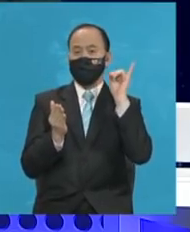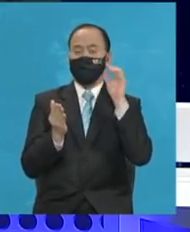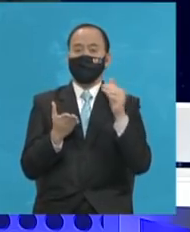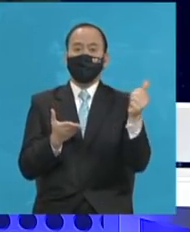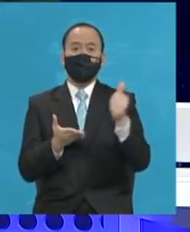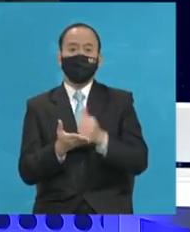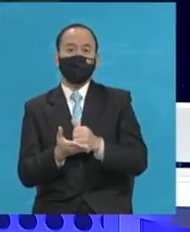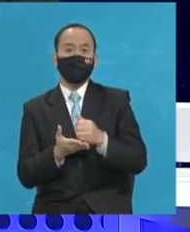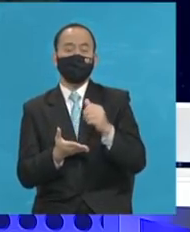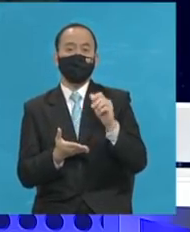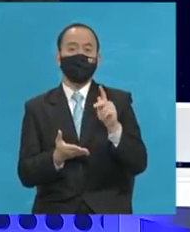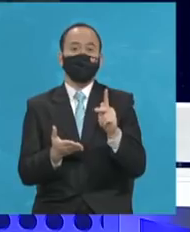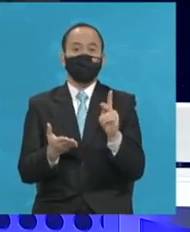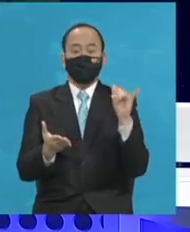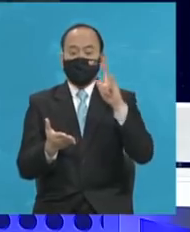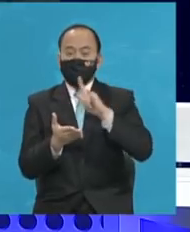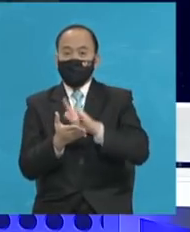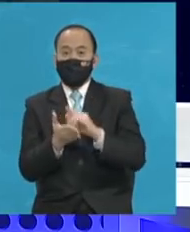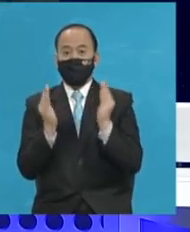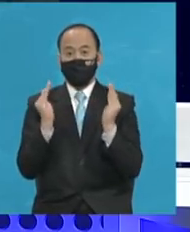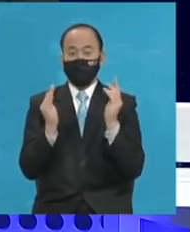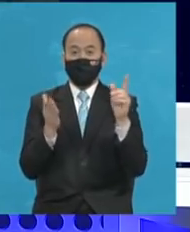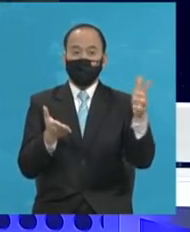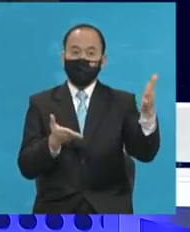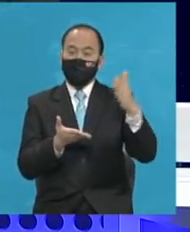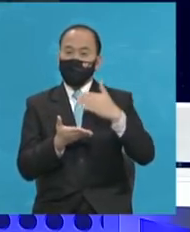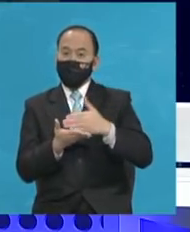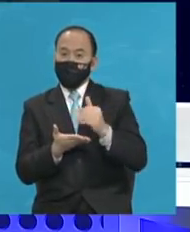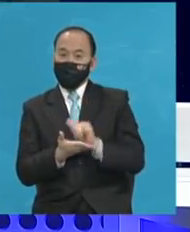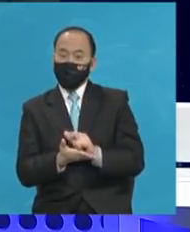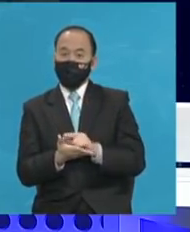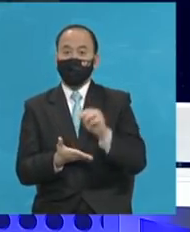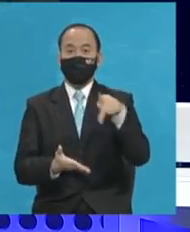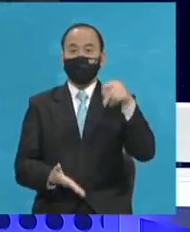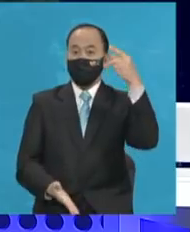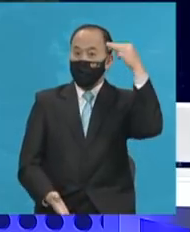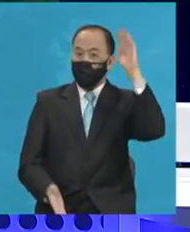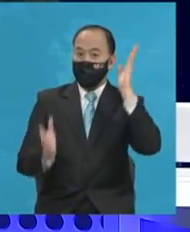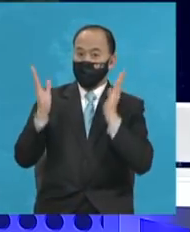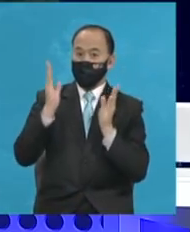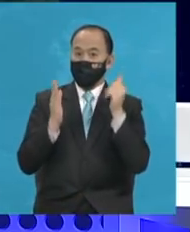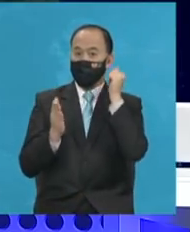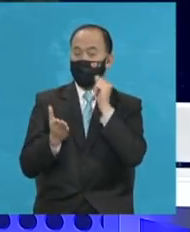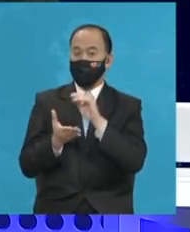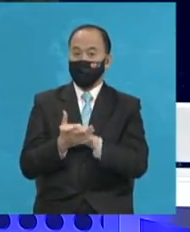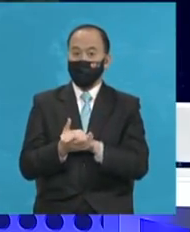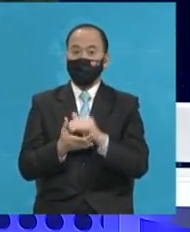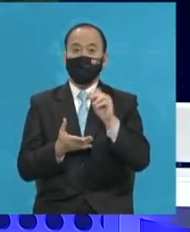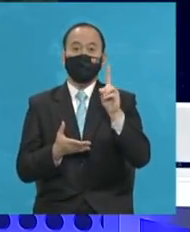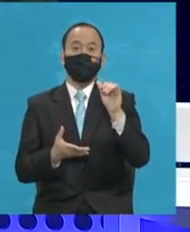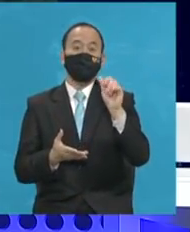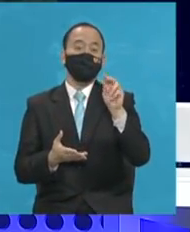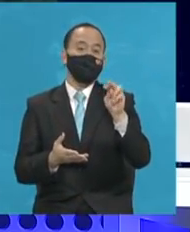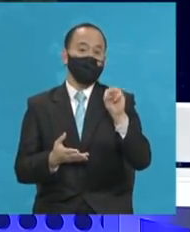Brunei bagian mengadukan ketibaan yang amat berhormon Perdana Menteri Malaysia dan istri ialah tunanetra Man